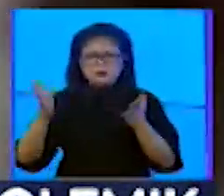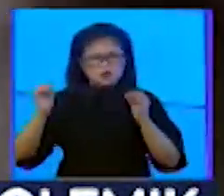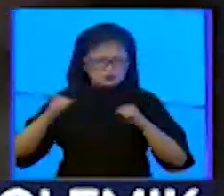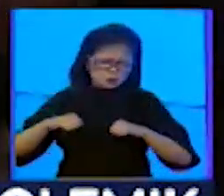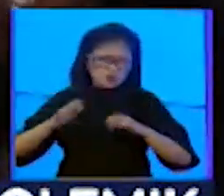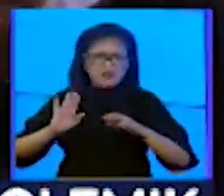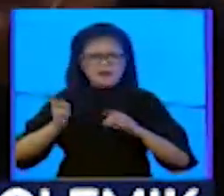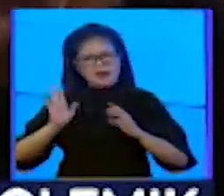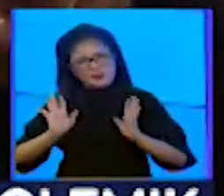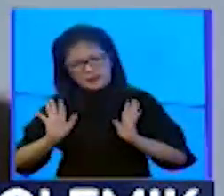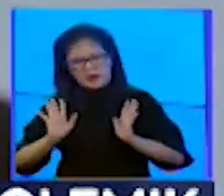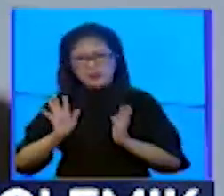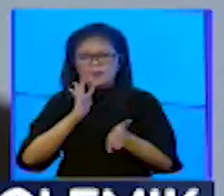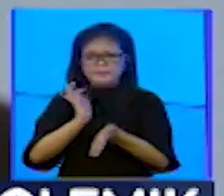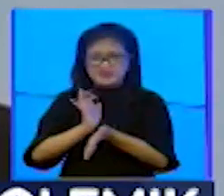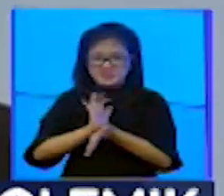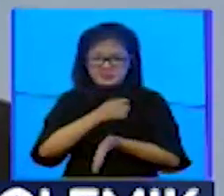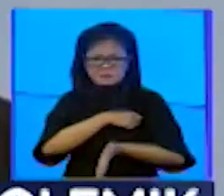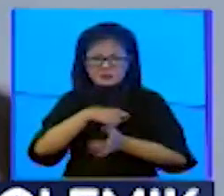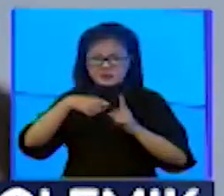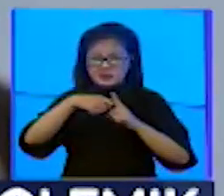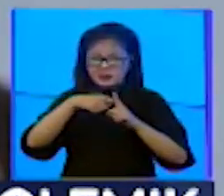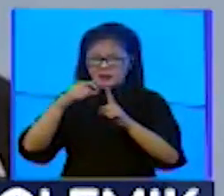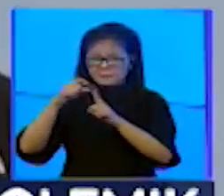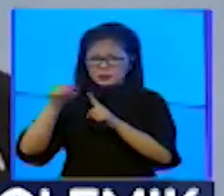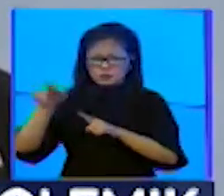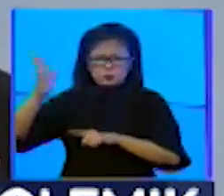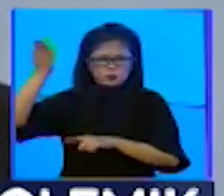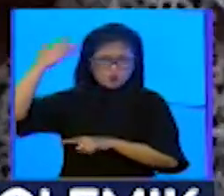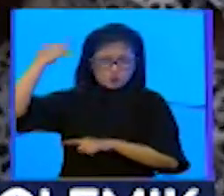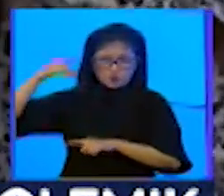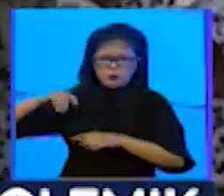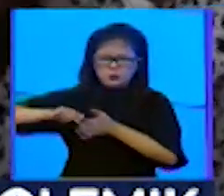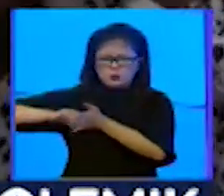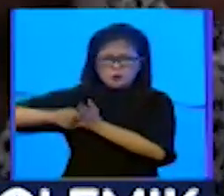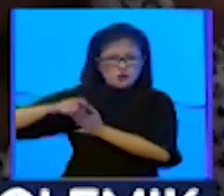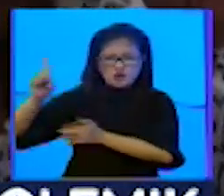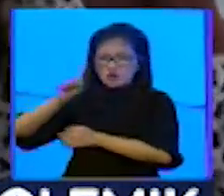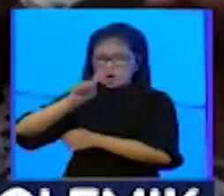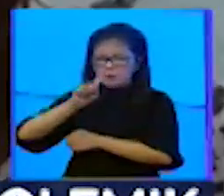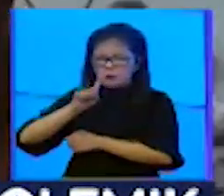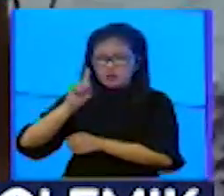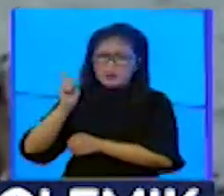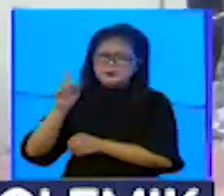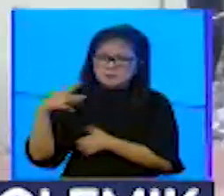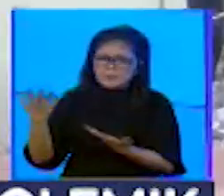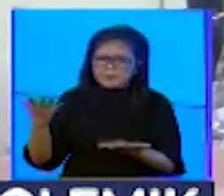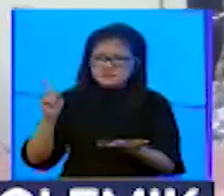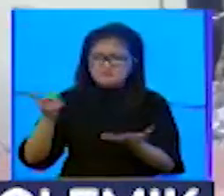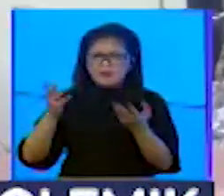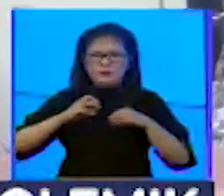sebelumnya Susi Pujiastuti menutup rapat keran ekspor benih lobster, alasannya merugikan negara, masyarakat, dan